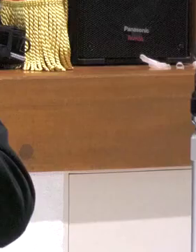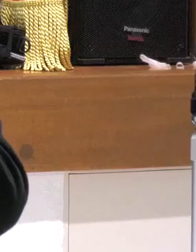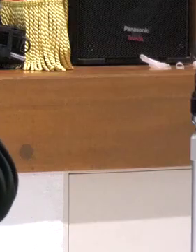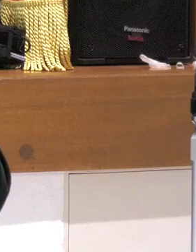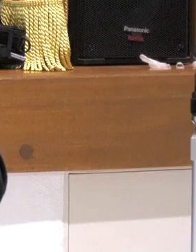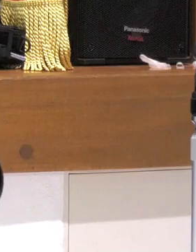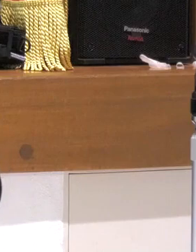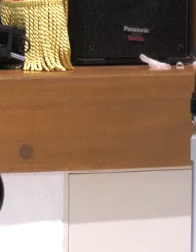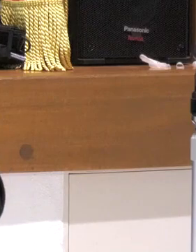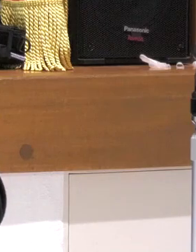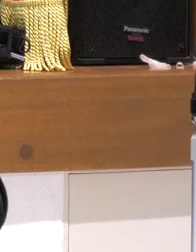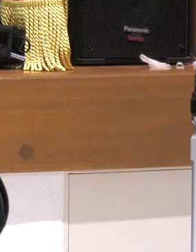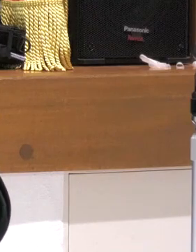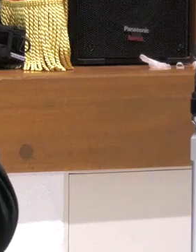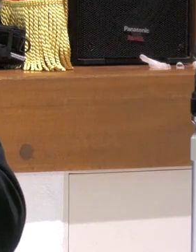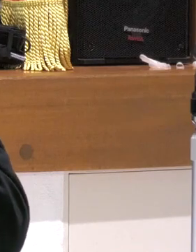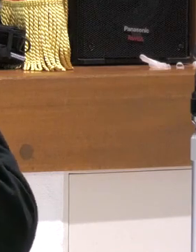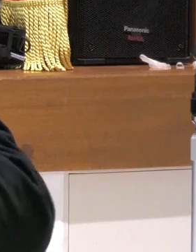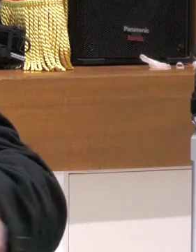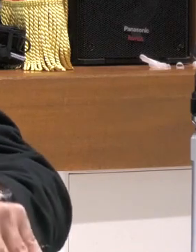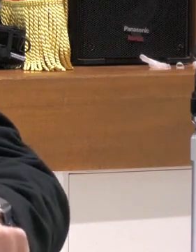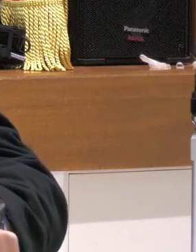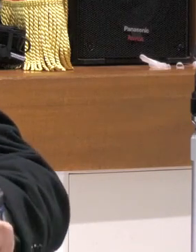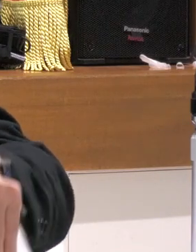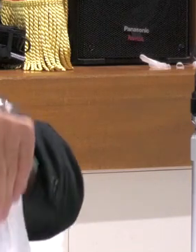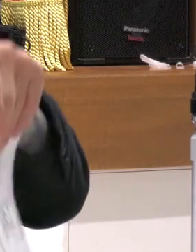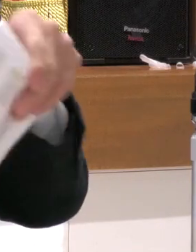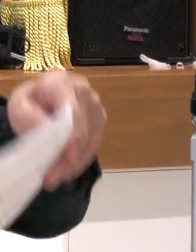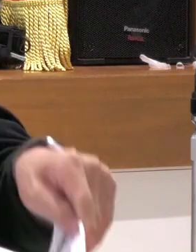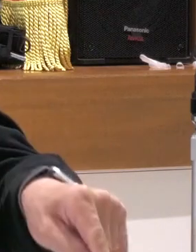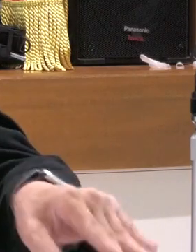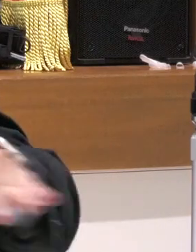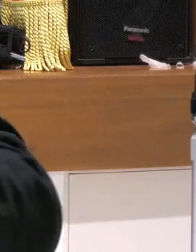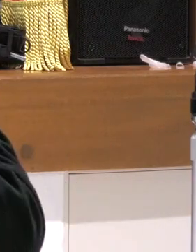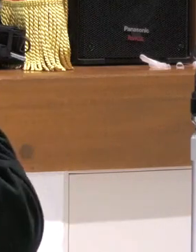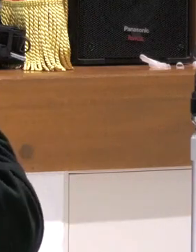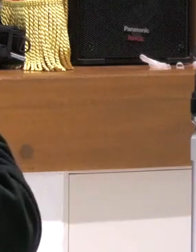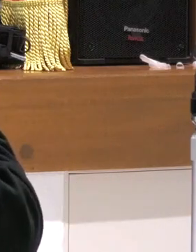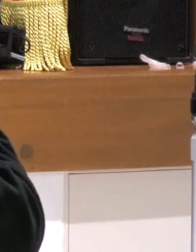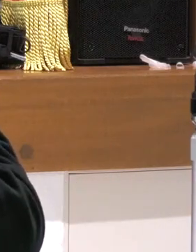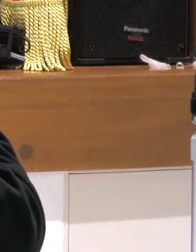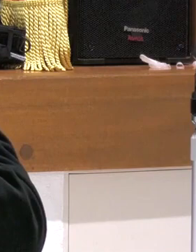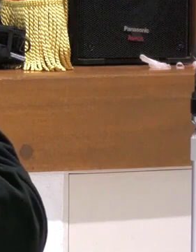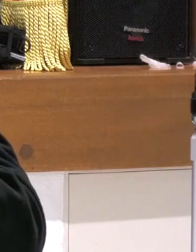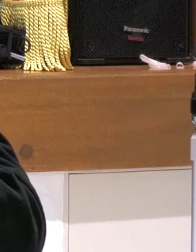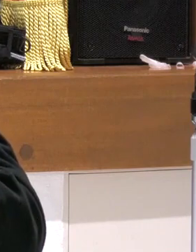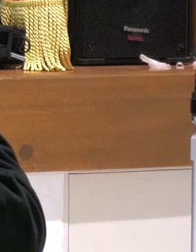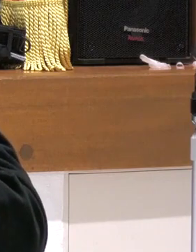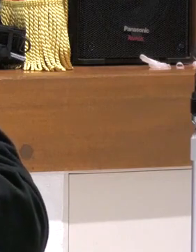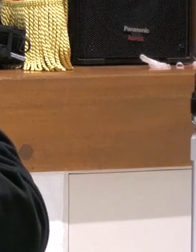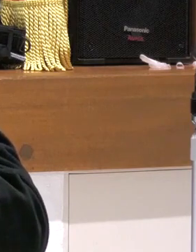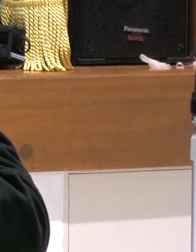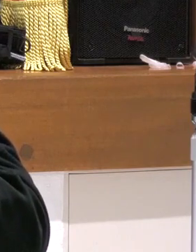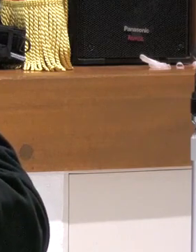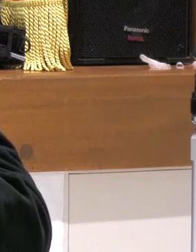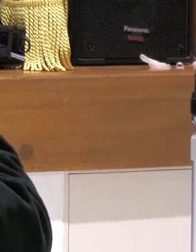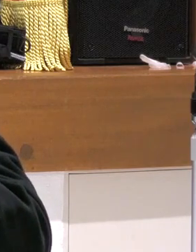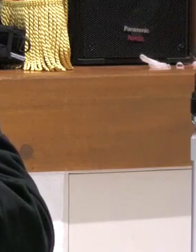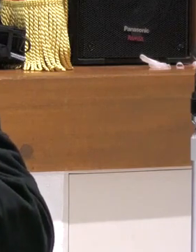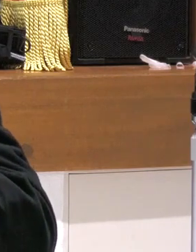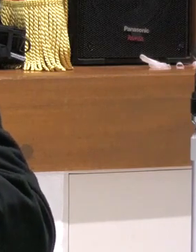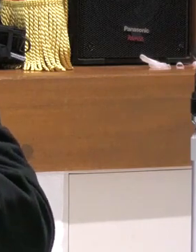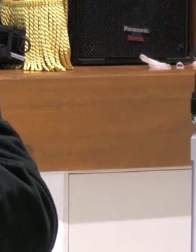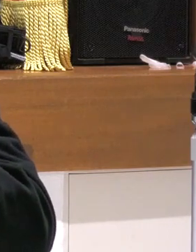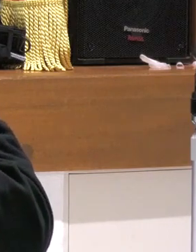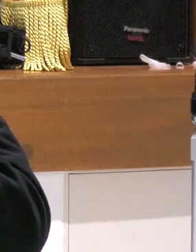。ということで、この後、この吹田の皆さんと一緒に対話をしながら、そういったあたりを